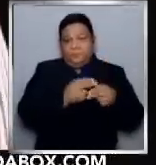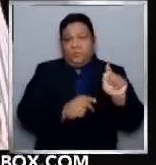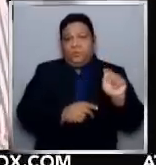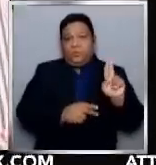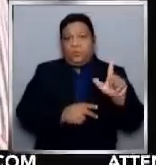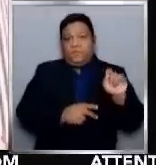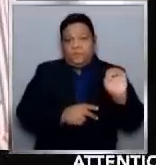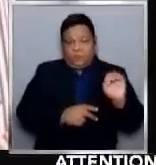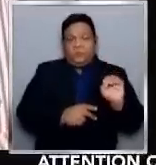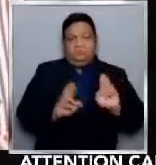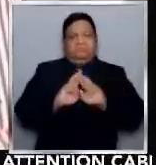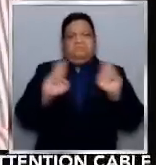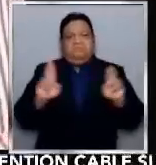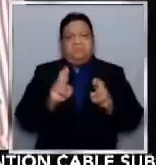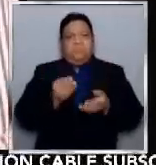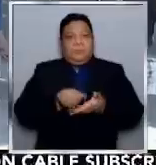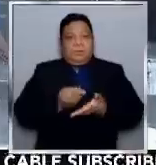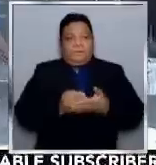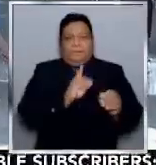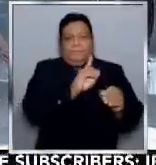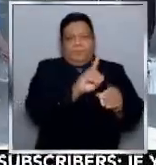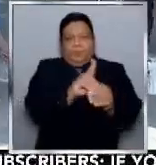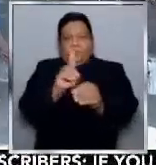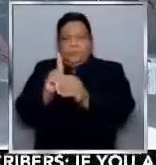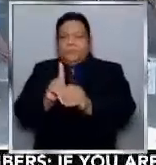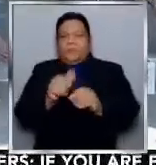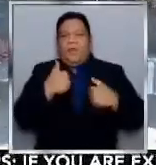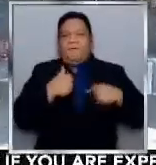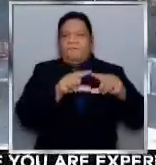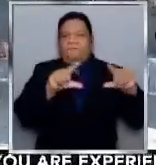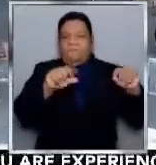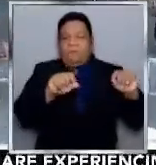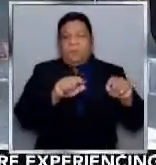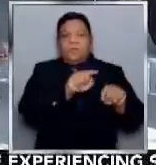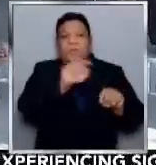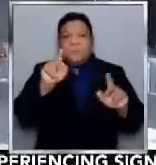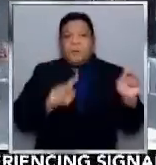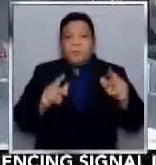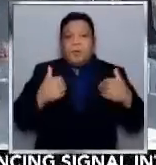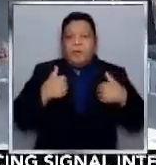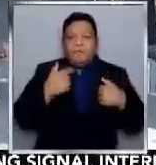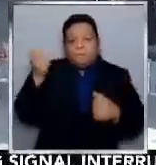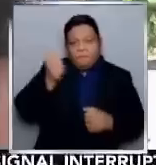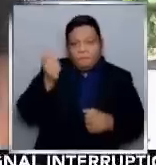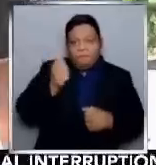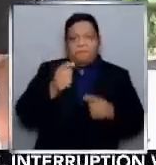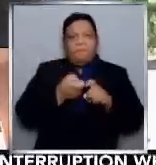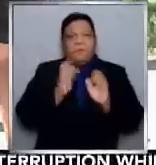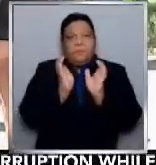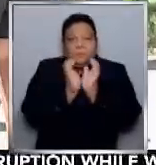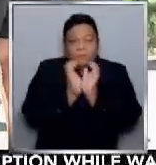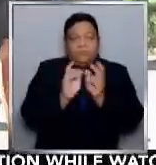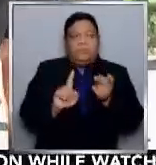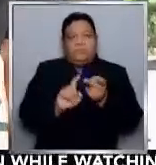milyong beneficiary. Kabilang iyong mga nasa ilalim ng 4Ps at mga tumatanggap ng social pension mula sa DSWD.